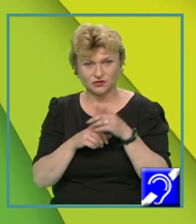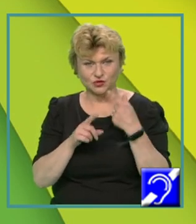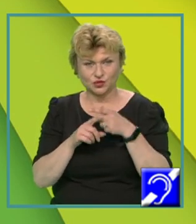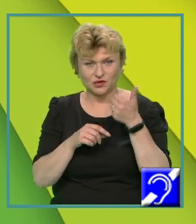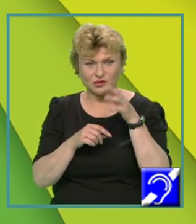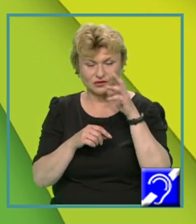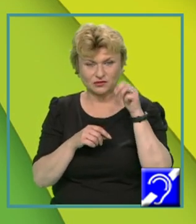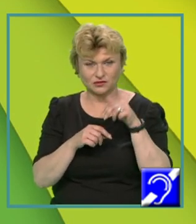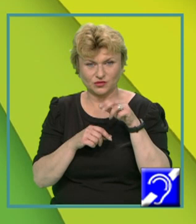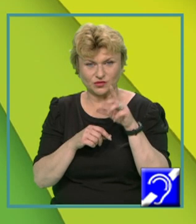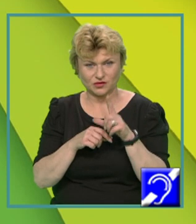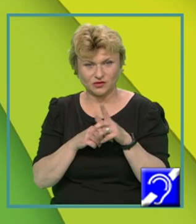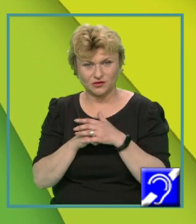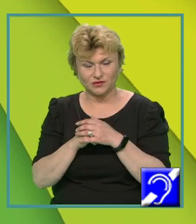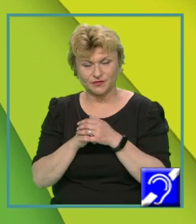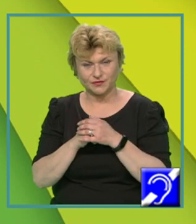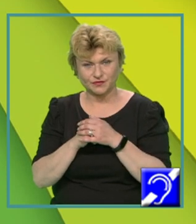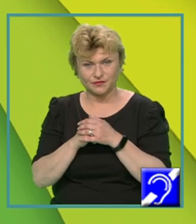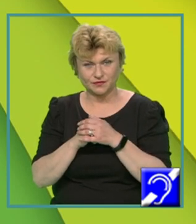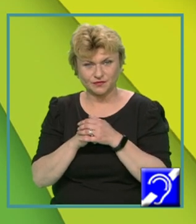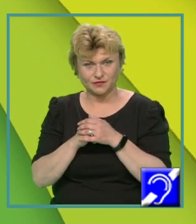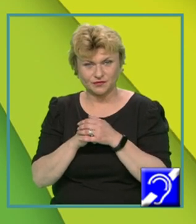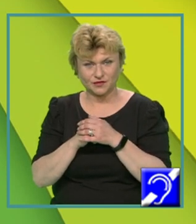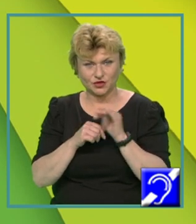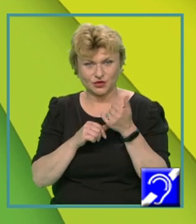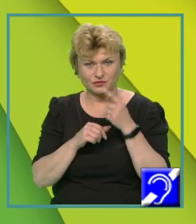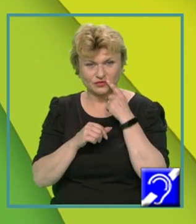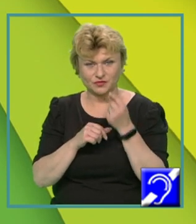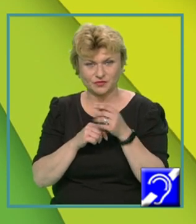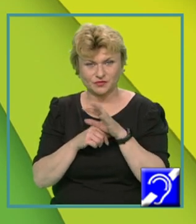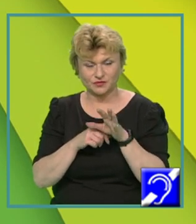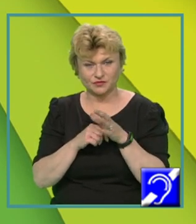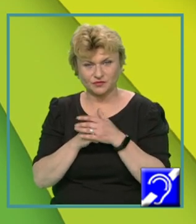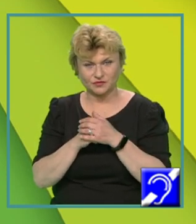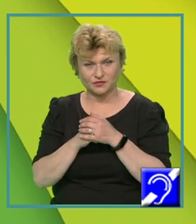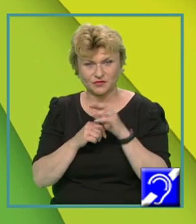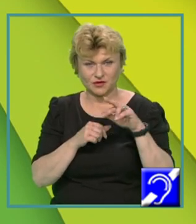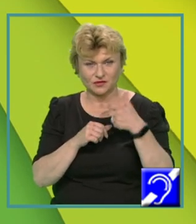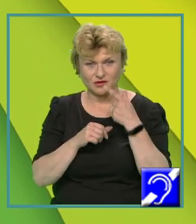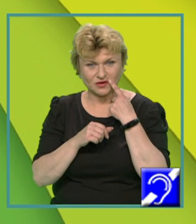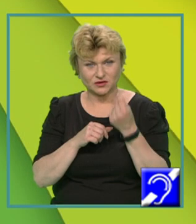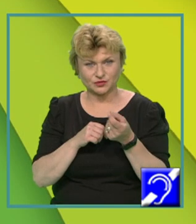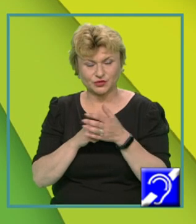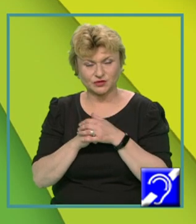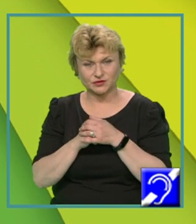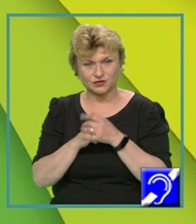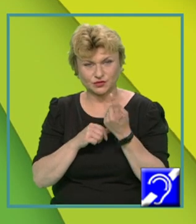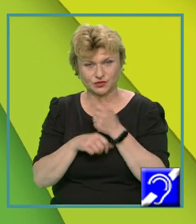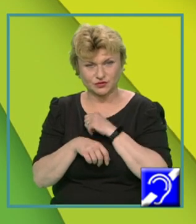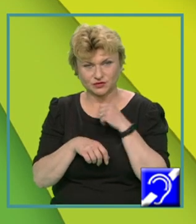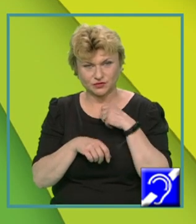ARN-ul, observați aici, cu ARN-ul mesager, iar la răspuns, singurul lucru pe care l-am schimbat este uracilul, pentru